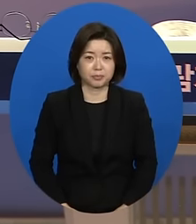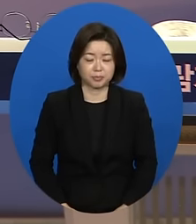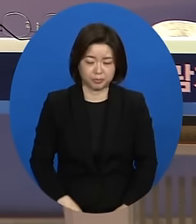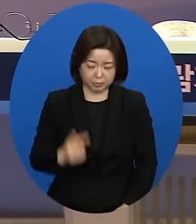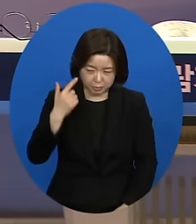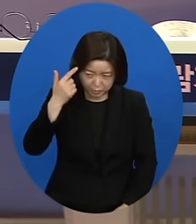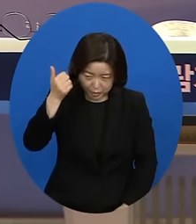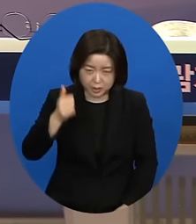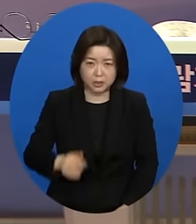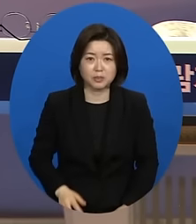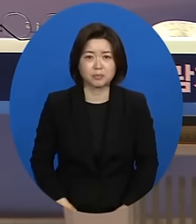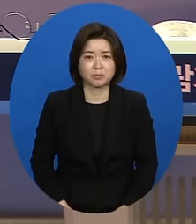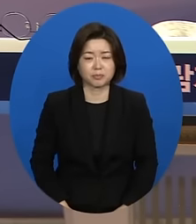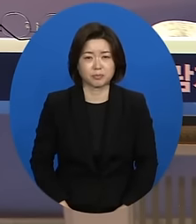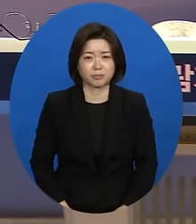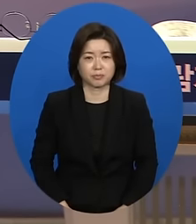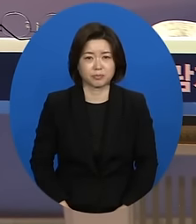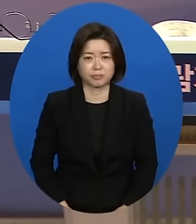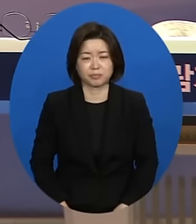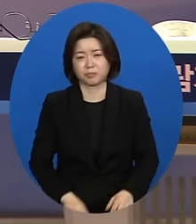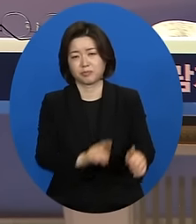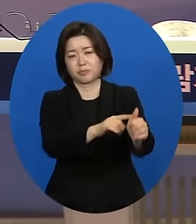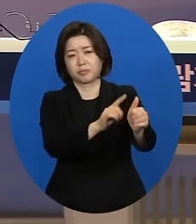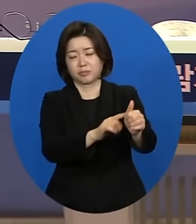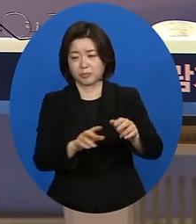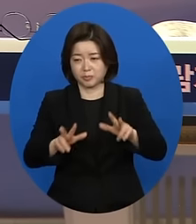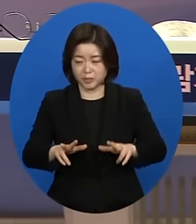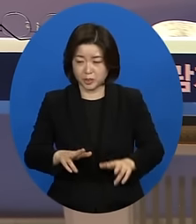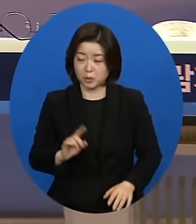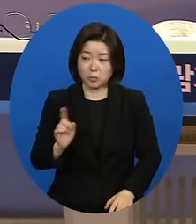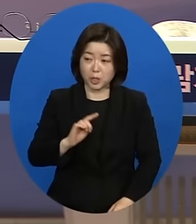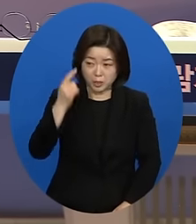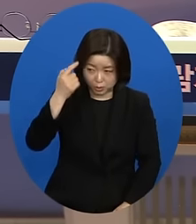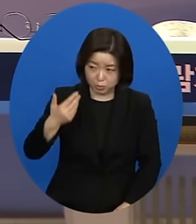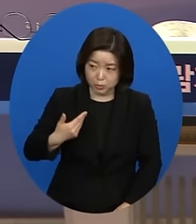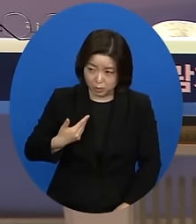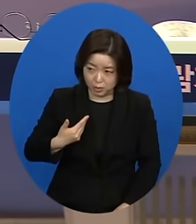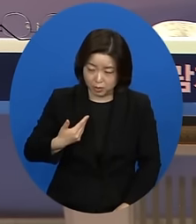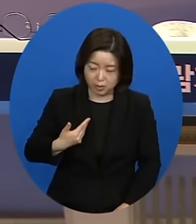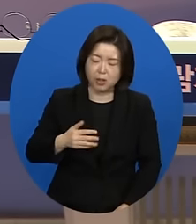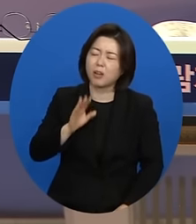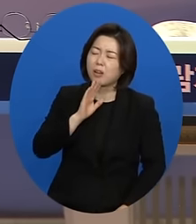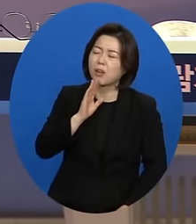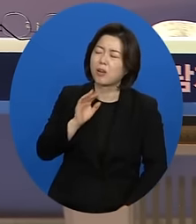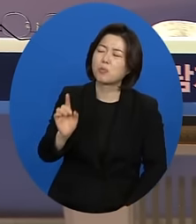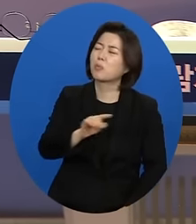목사님, 저 사람 지금 뭐 하냐고 물으셨어요? 예.